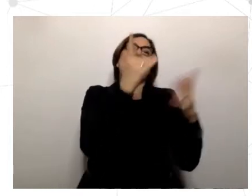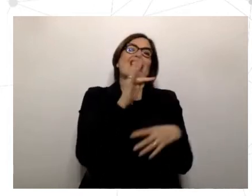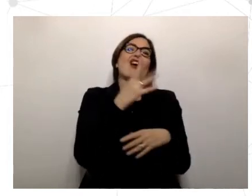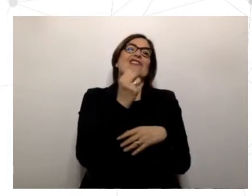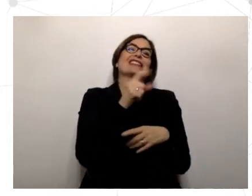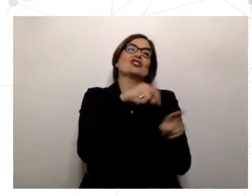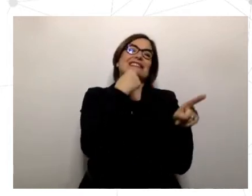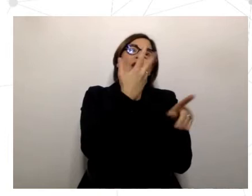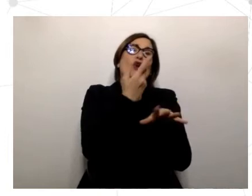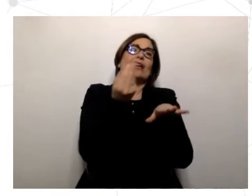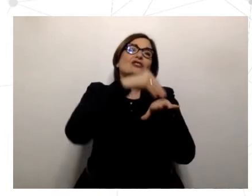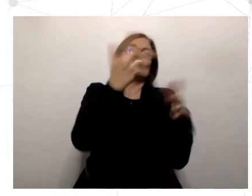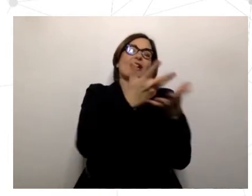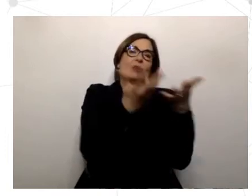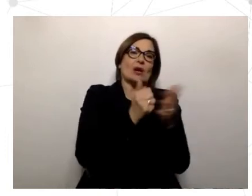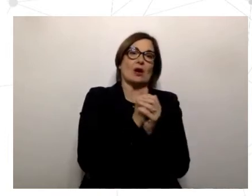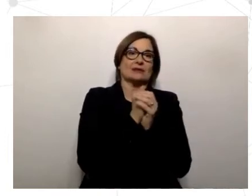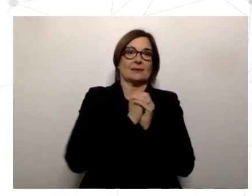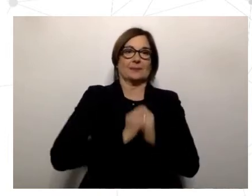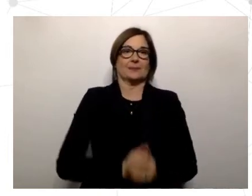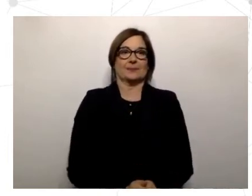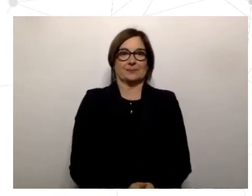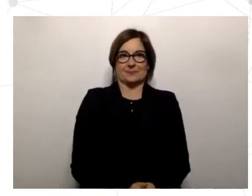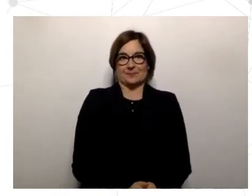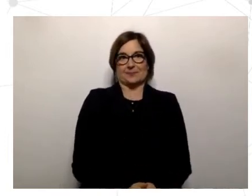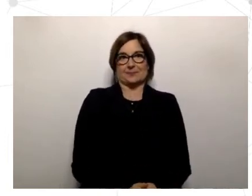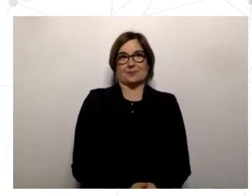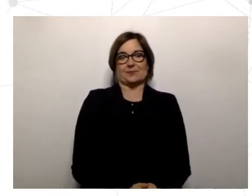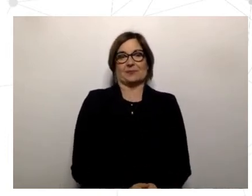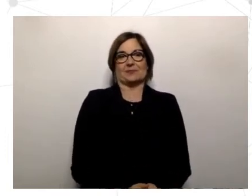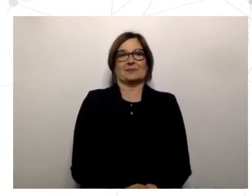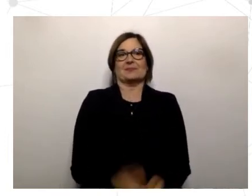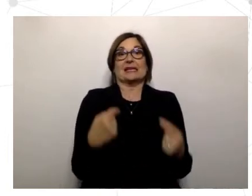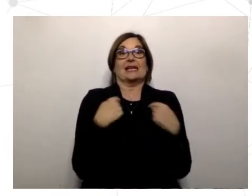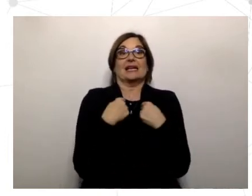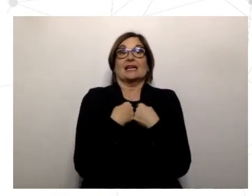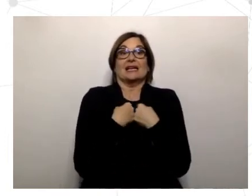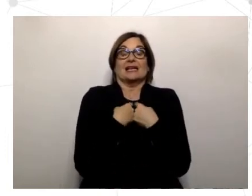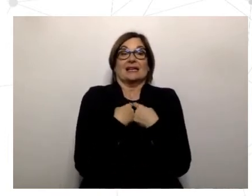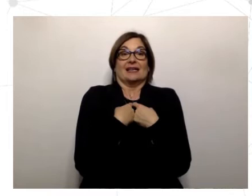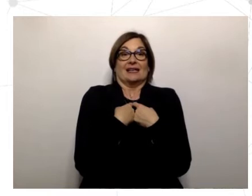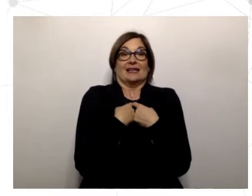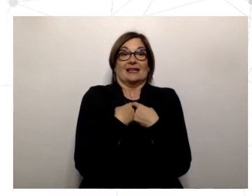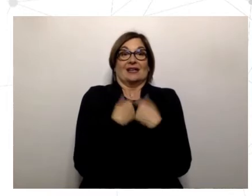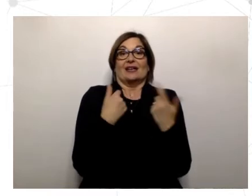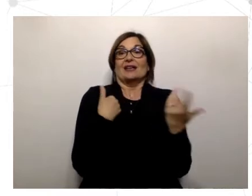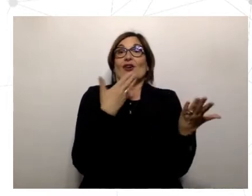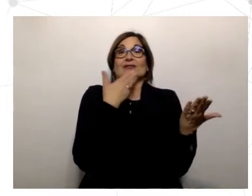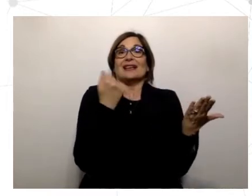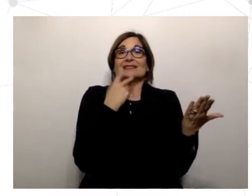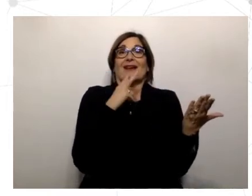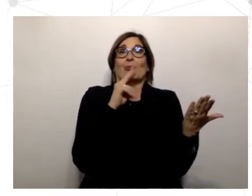se vuoi aggiungere. No, io mi trovo veramente quasi senza parole, perché